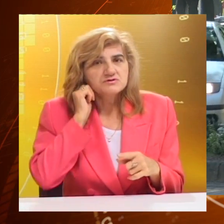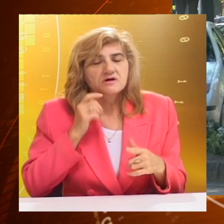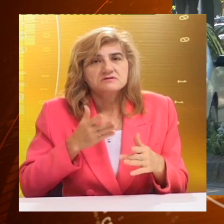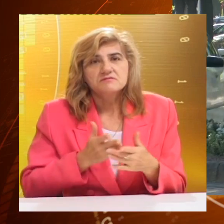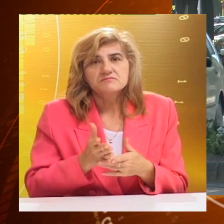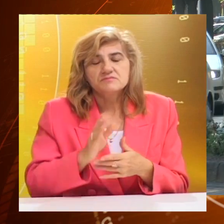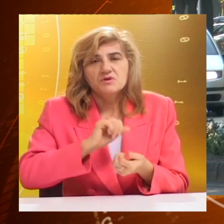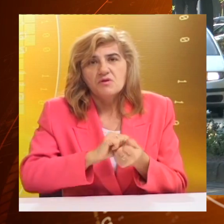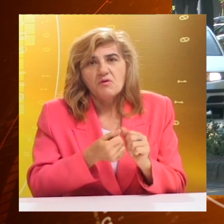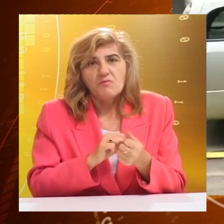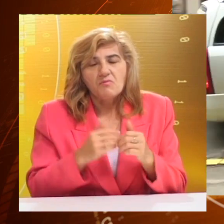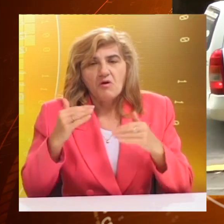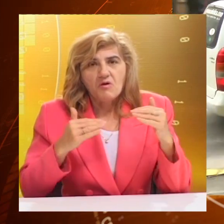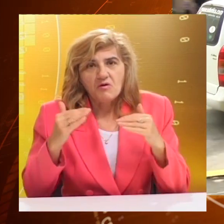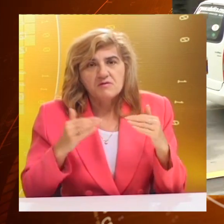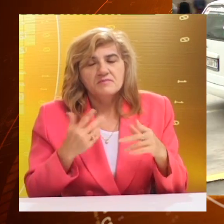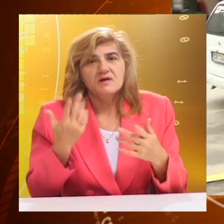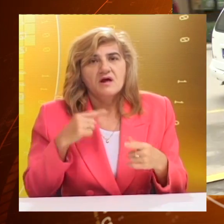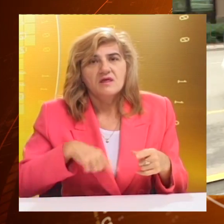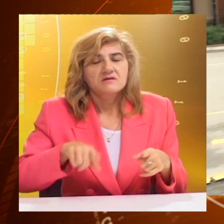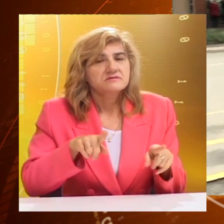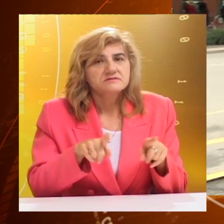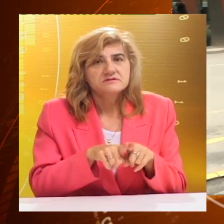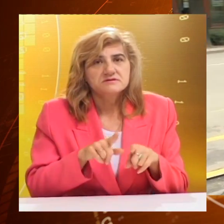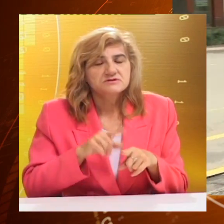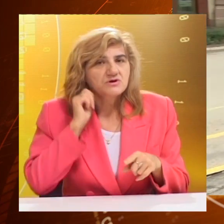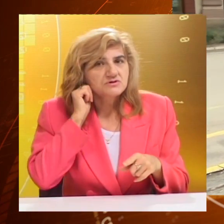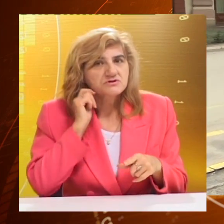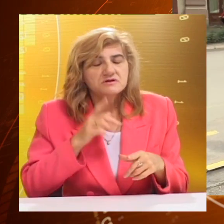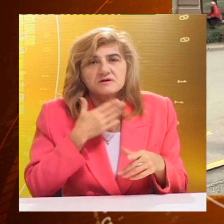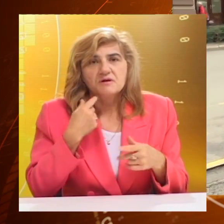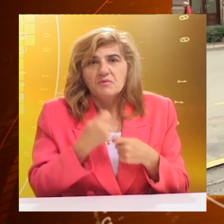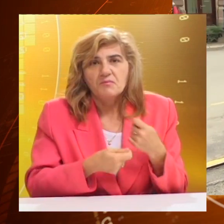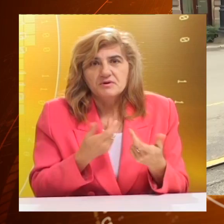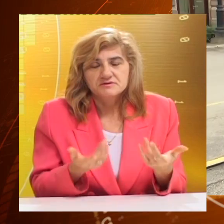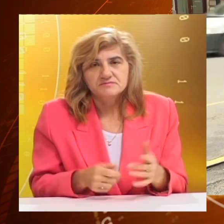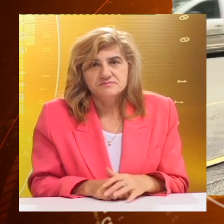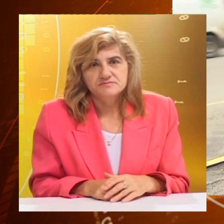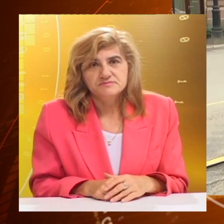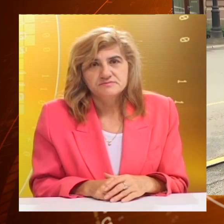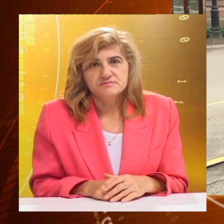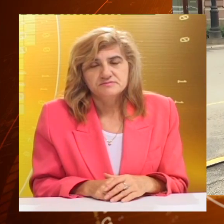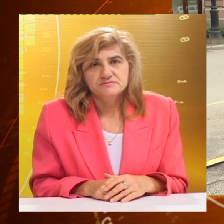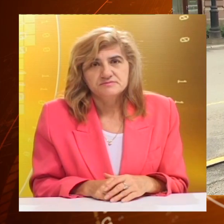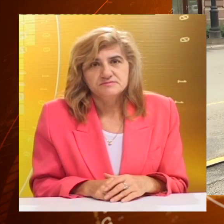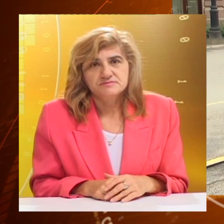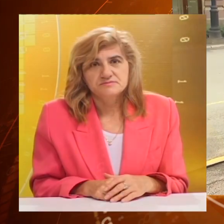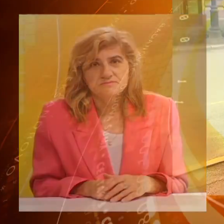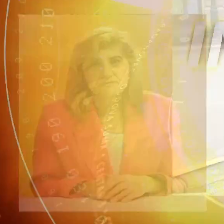liberalizacija, emancipacija žena, ali i finansijska kriza i sa njom velika nezaposlenost koja ne trpi luksuz podele poslova na muške i ženske.